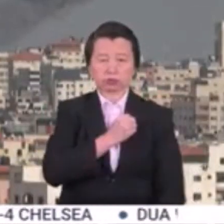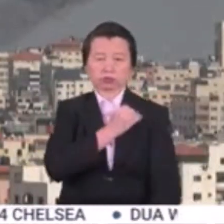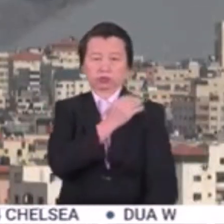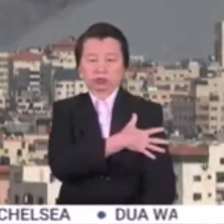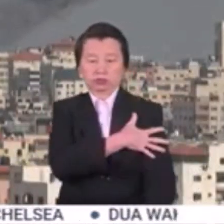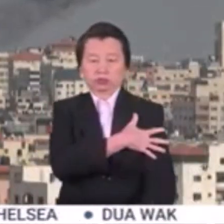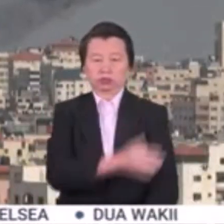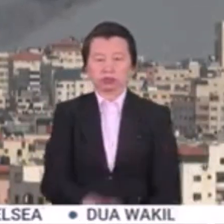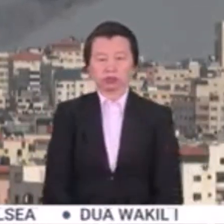Palestin